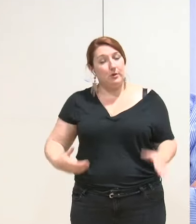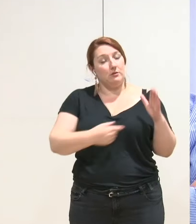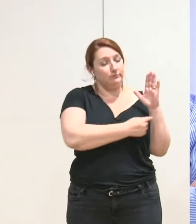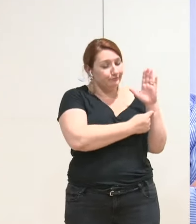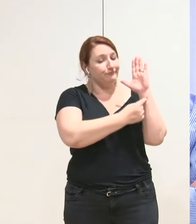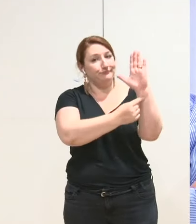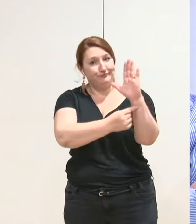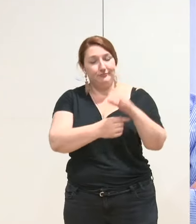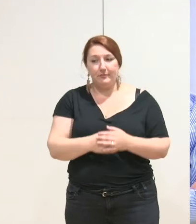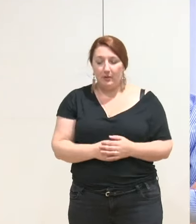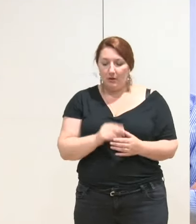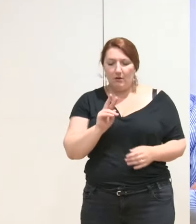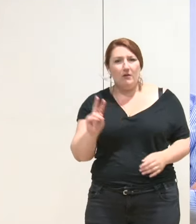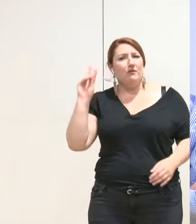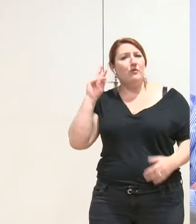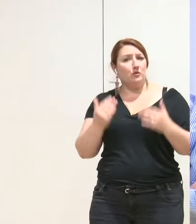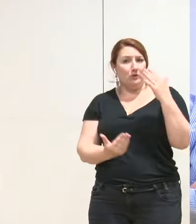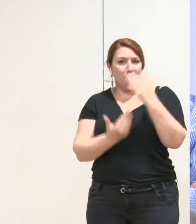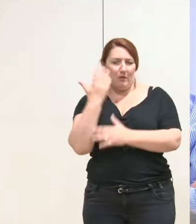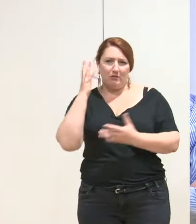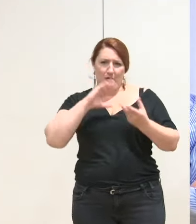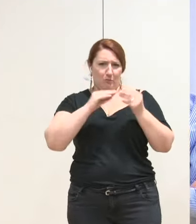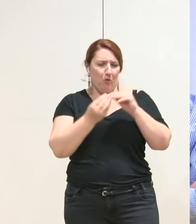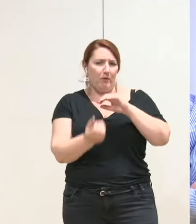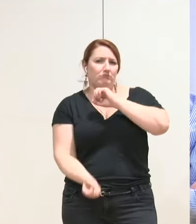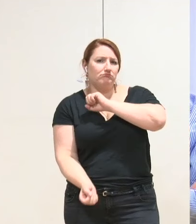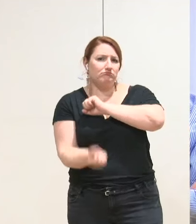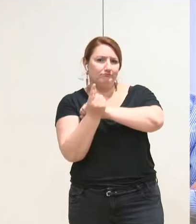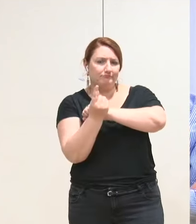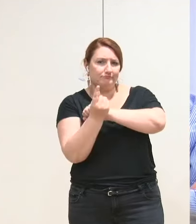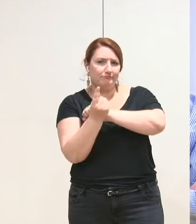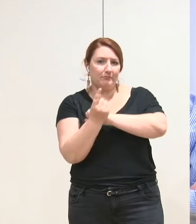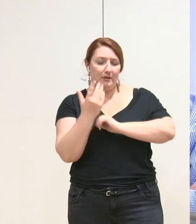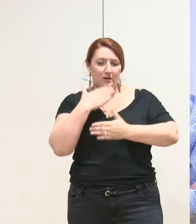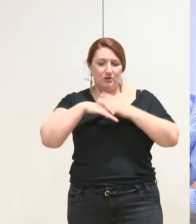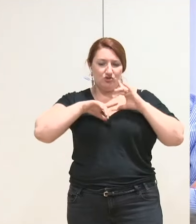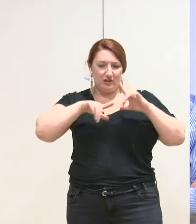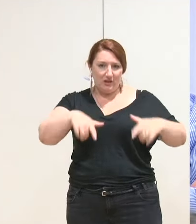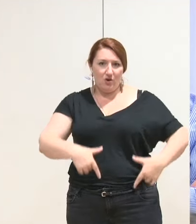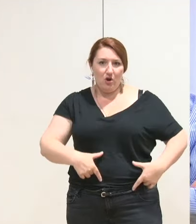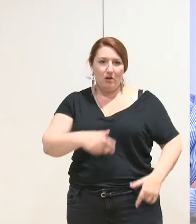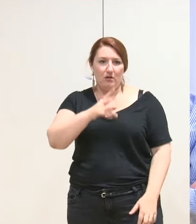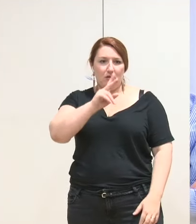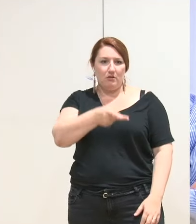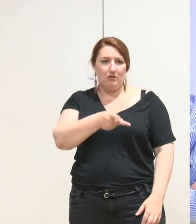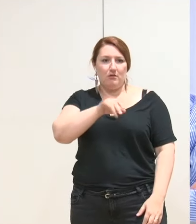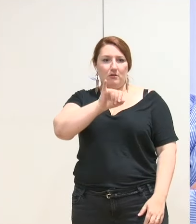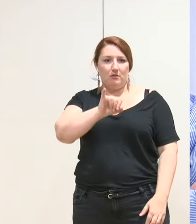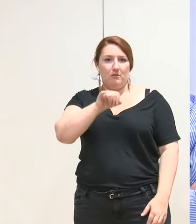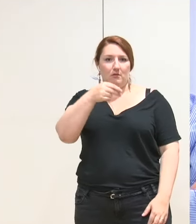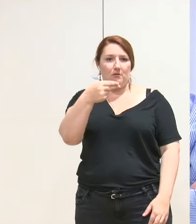municipal vendredi matin s'est produit un incident à l'école Painlevé un